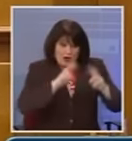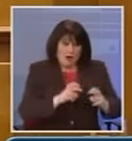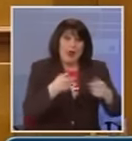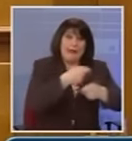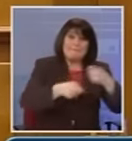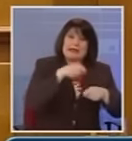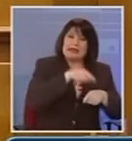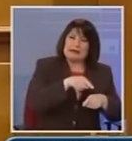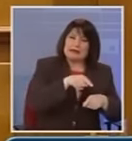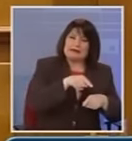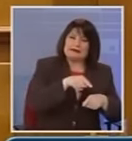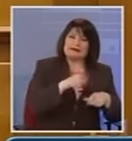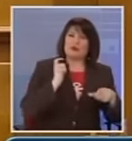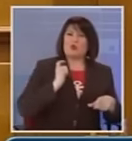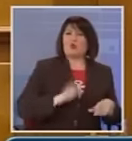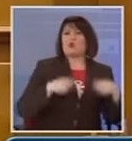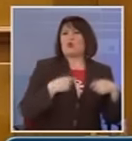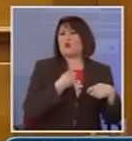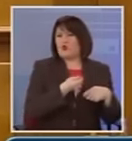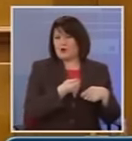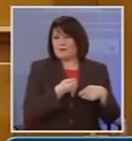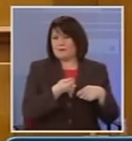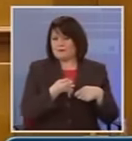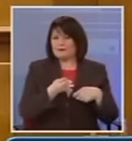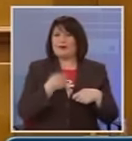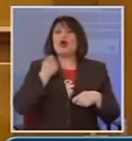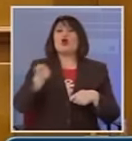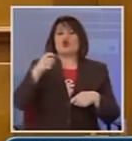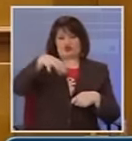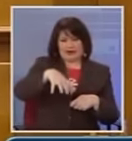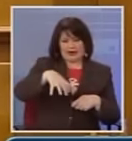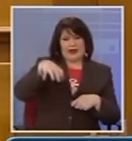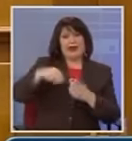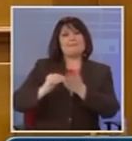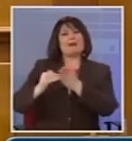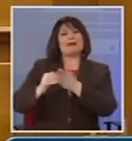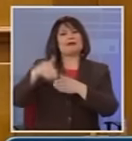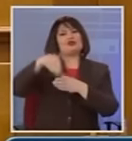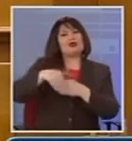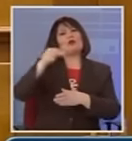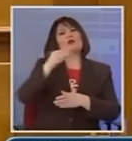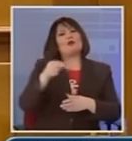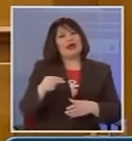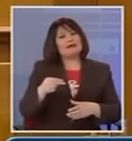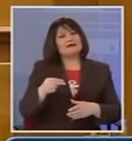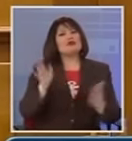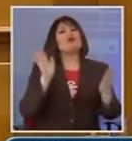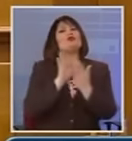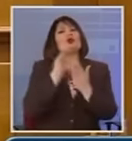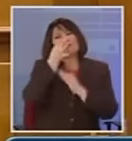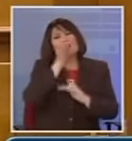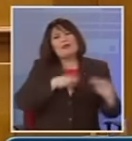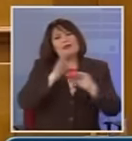και φυσικά πρόσωπα μεγάλου πλούτου, μιας μονάδας ίσπραξης μεγάλων χρεών και μιας υπηρεσίας εσωτερικών υποθέσεων για την αντιμετώπιση της